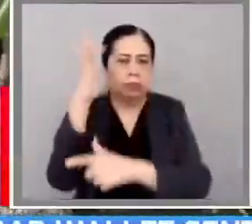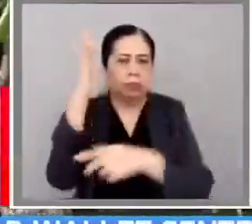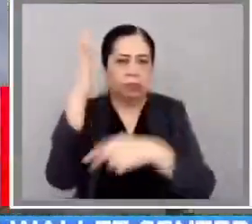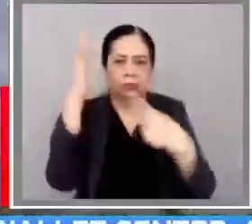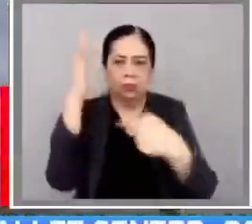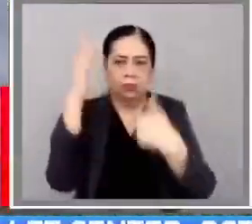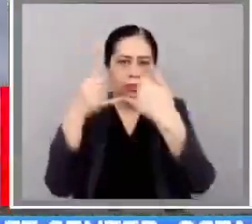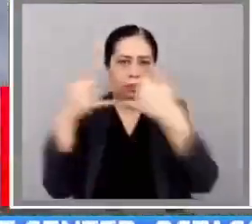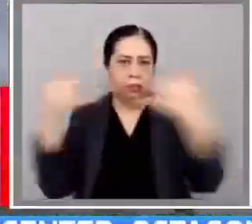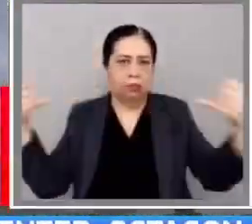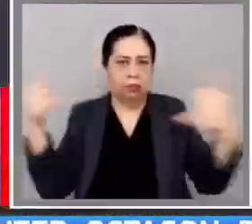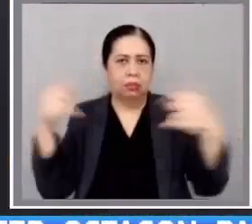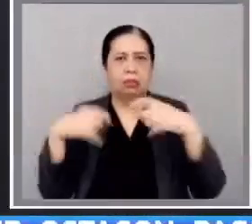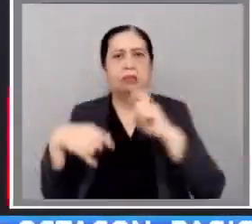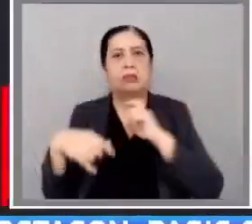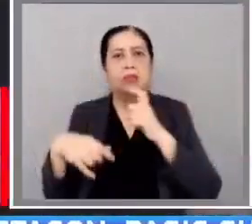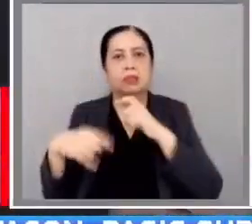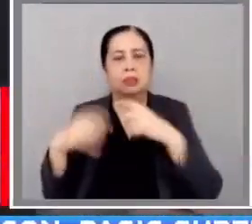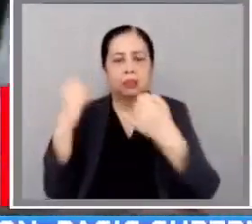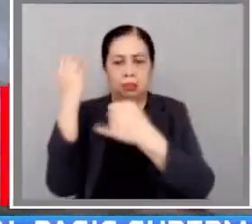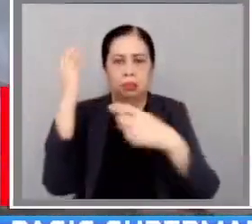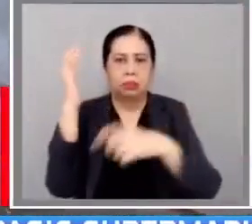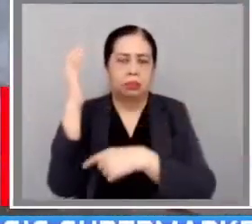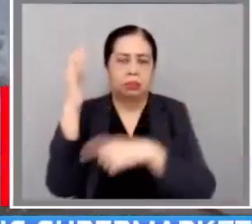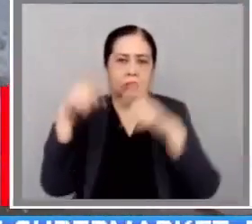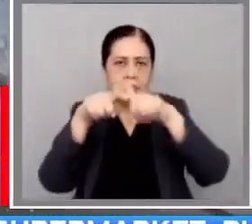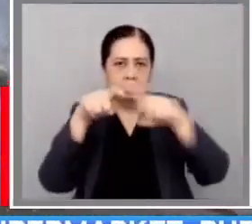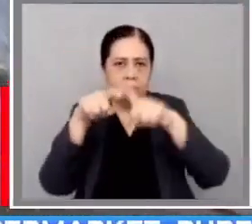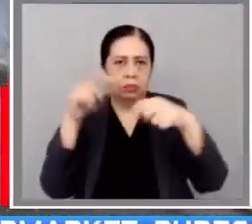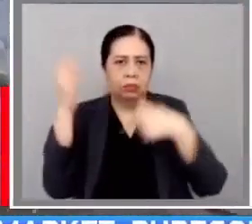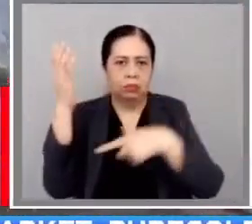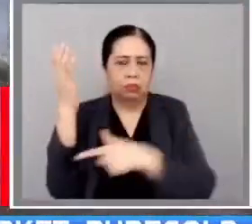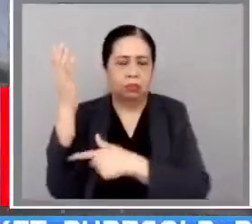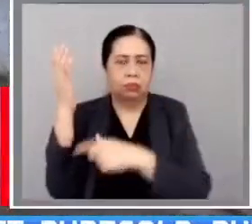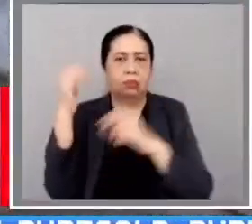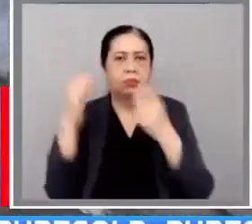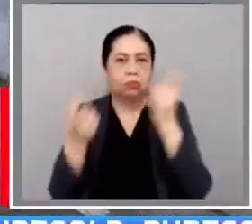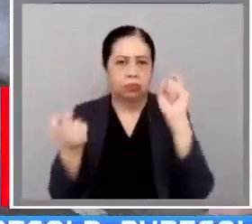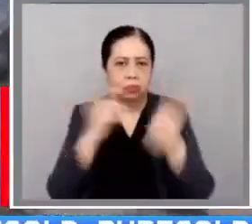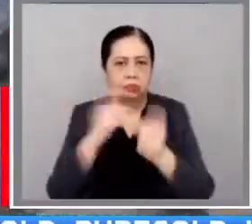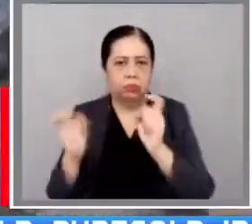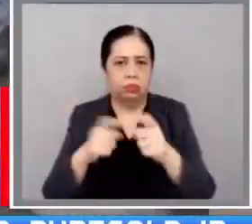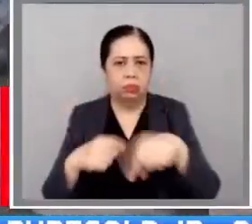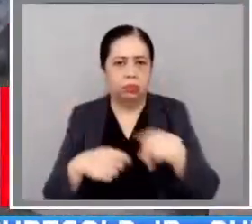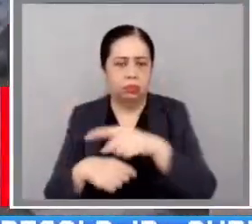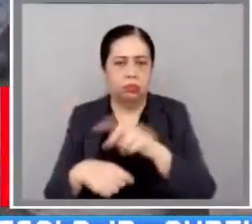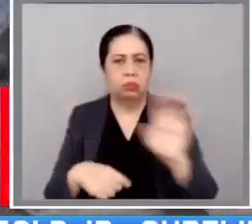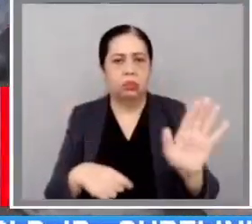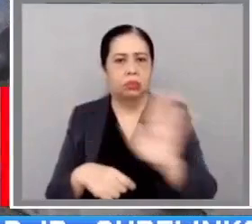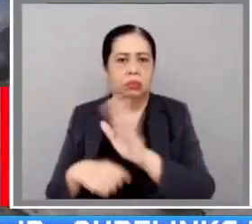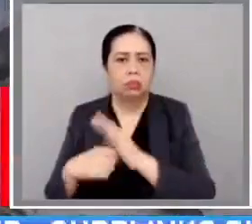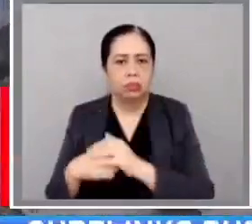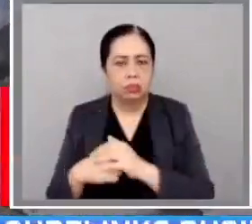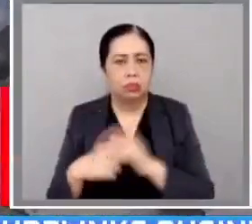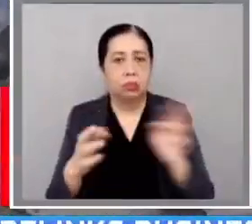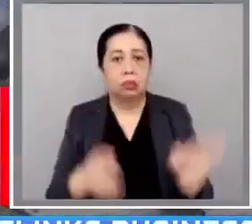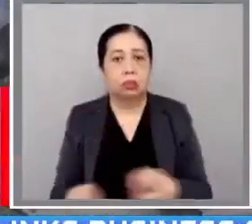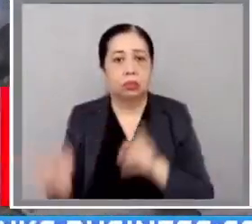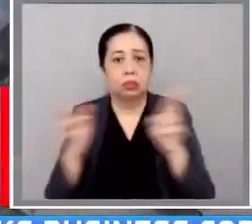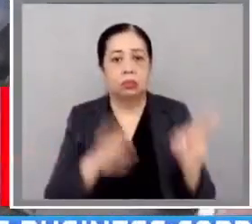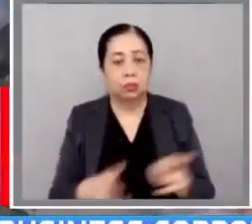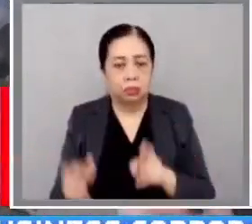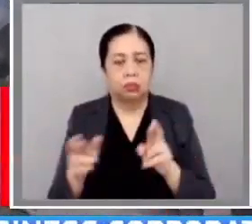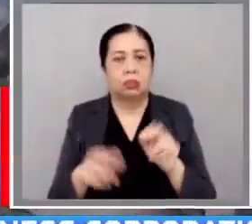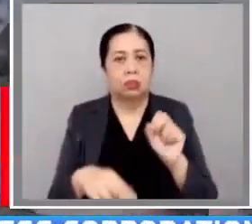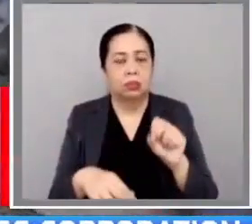mga kawod ng kuryente. Sa ngayon naman ay tuloy-tuloy ang pagpapalit ng mga residente ng kanilang mga recyclables, no? Yes,